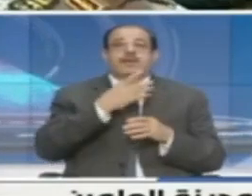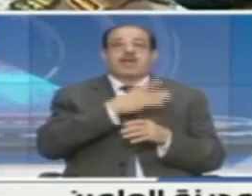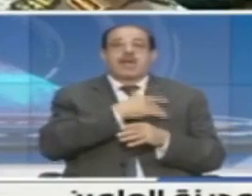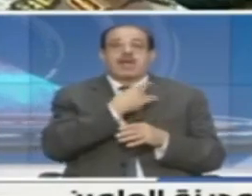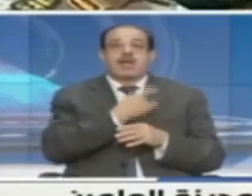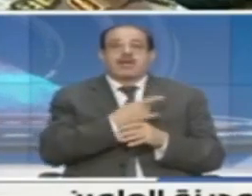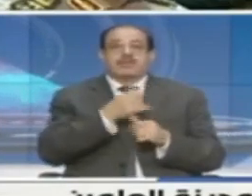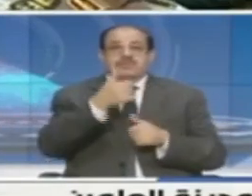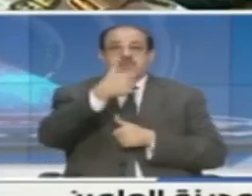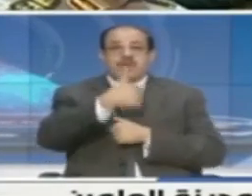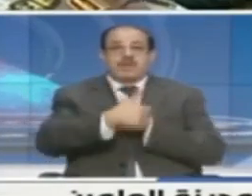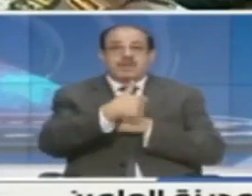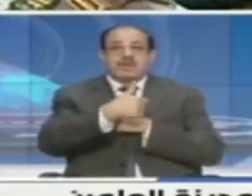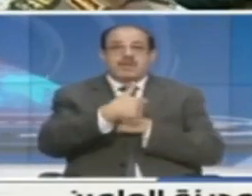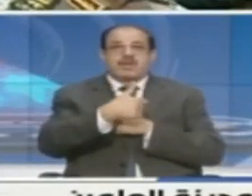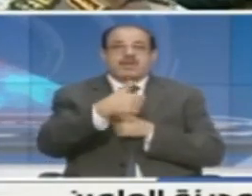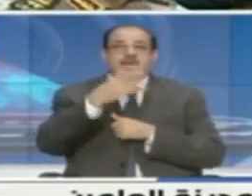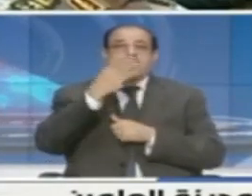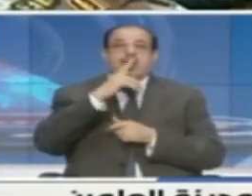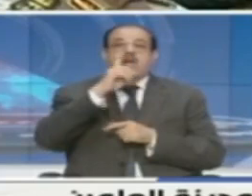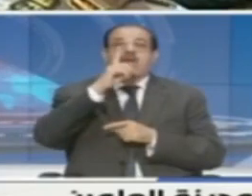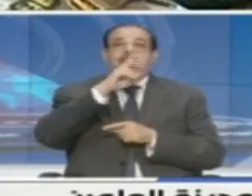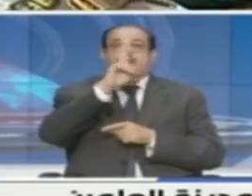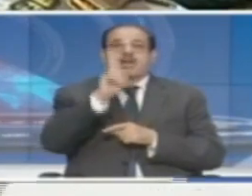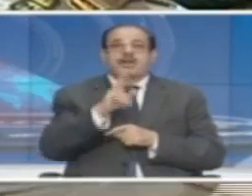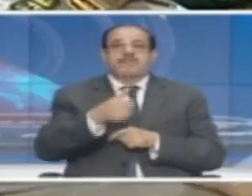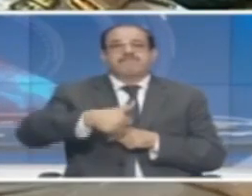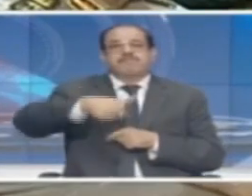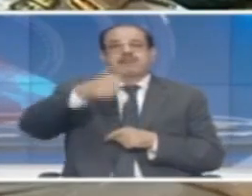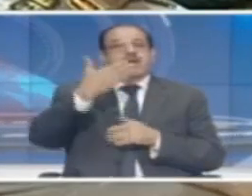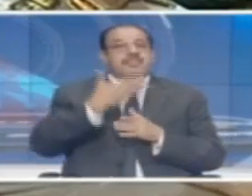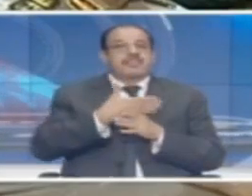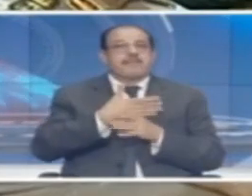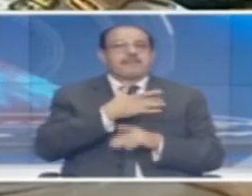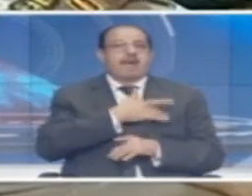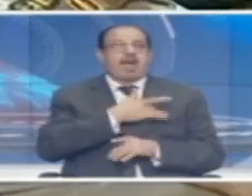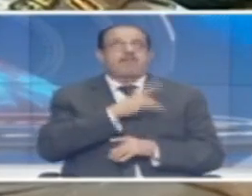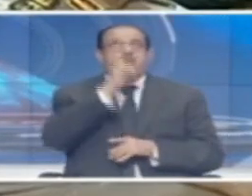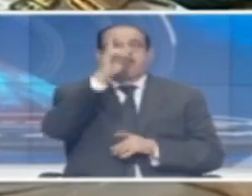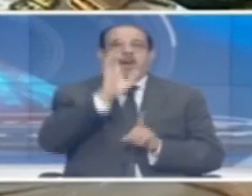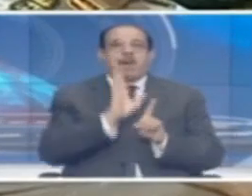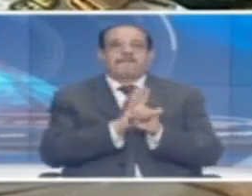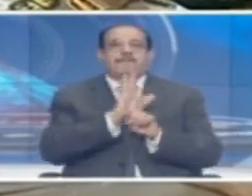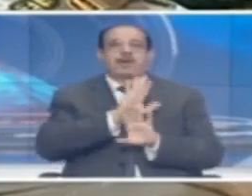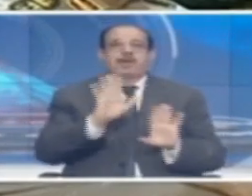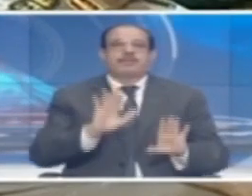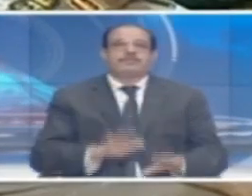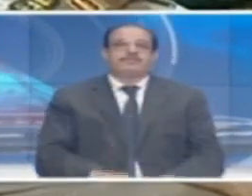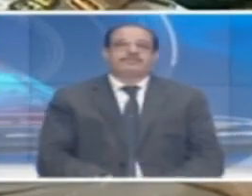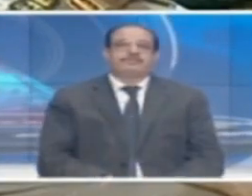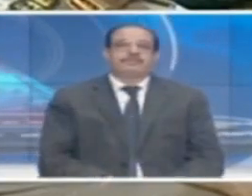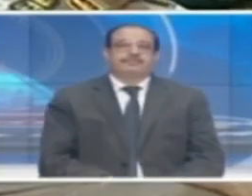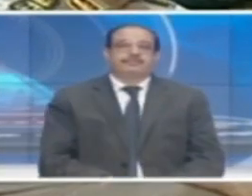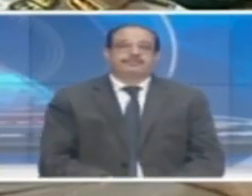في اختبار أو بلاء إلا وحقق فيه النجاح وشهد له القرآن بذلك.